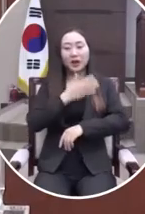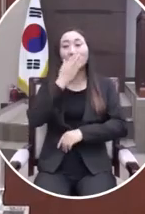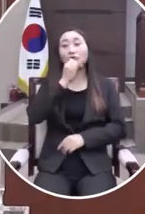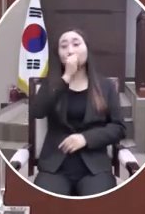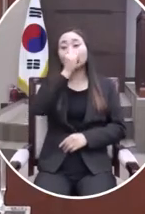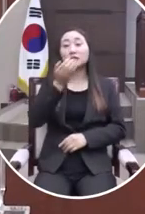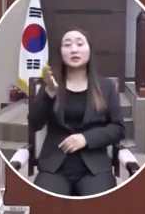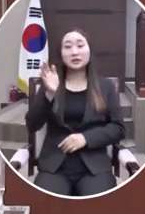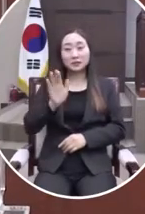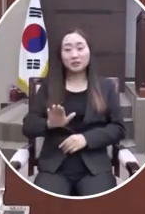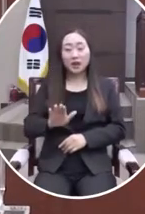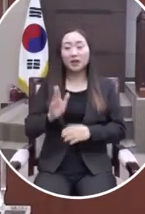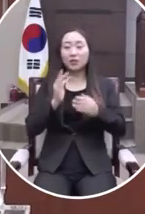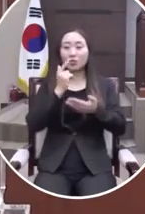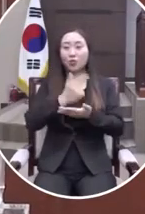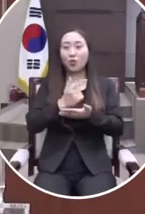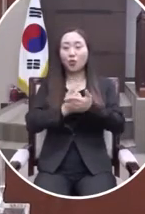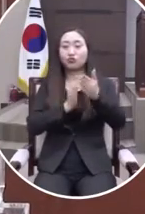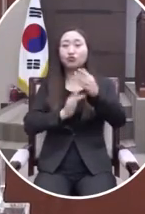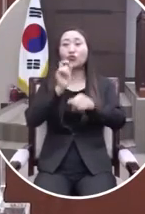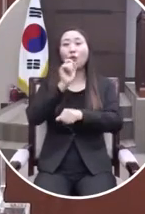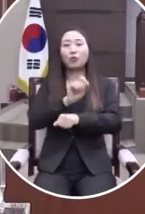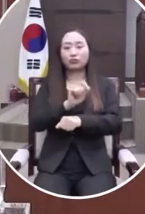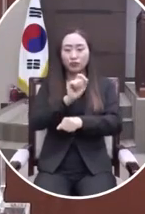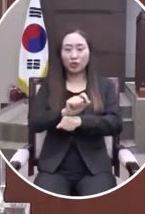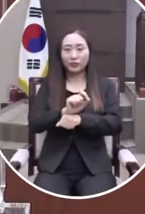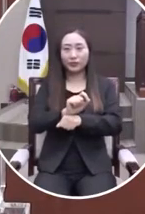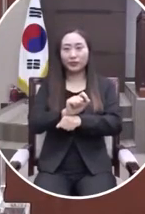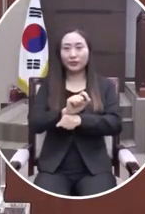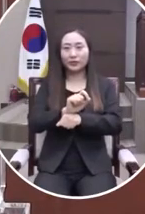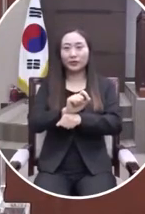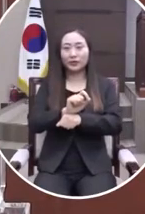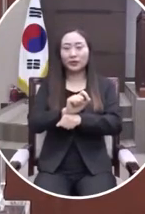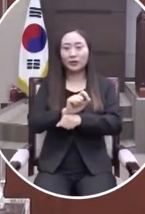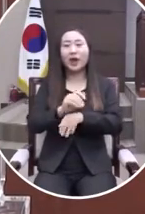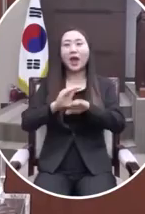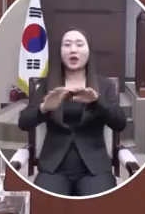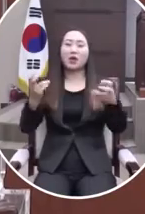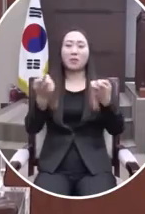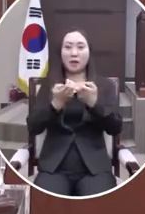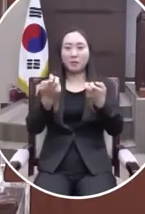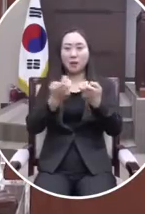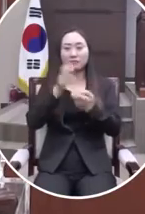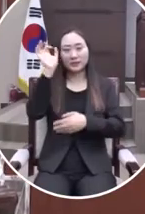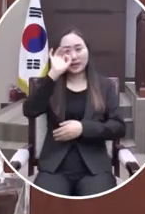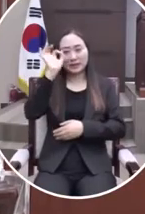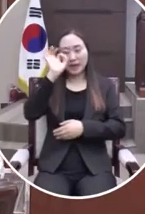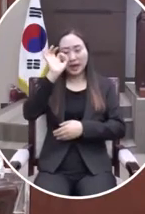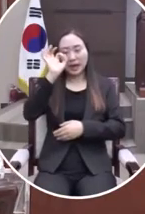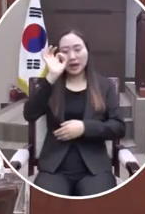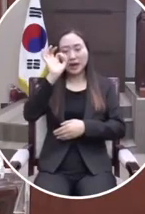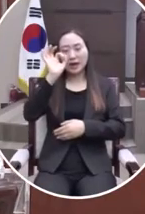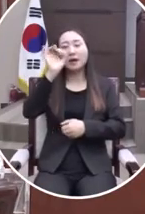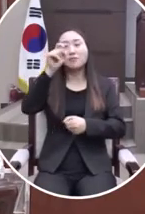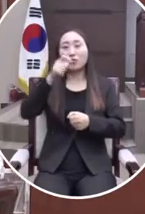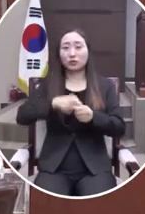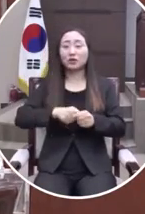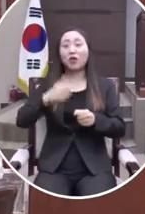이야기일지라도 노원구 공무원들이 모범적인 해결책을 만들기 바라는 마음으로 시작해